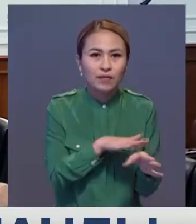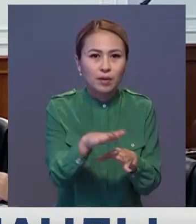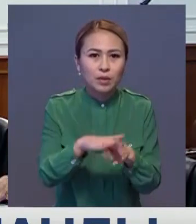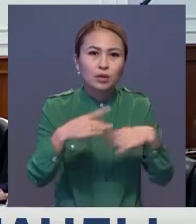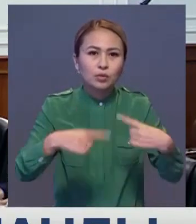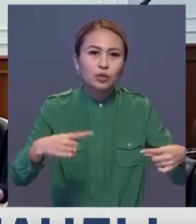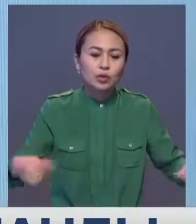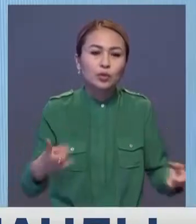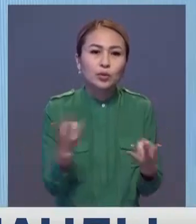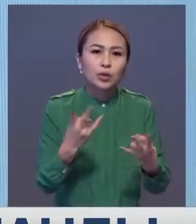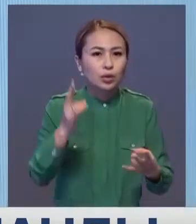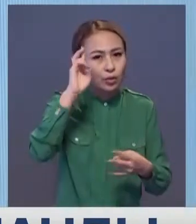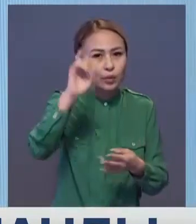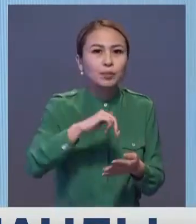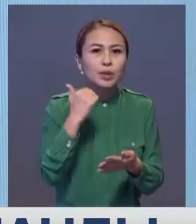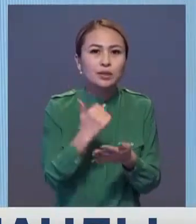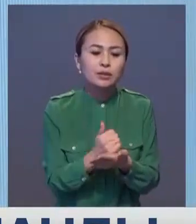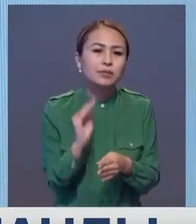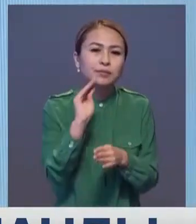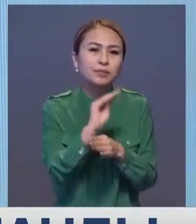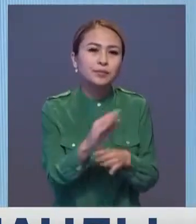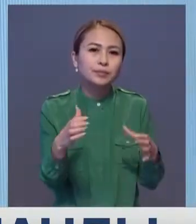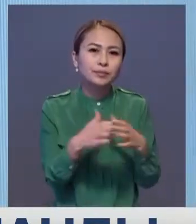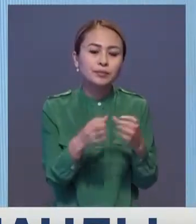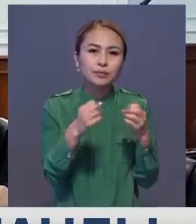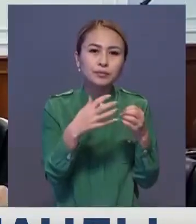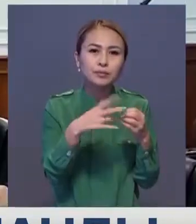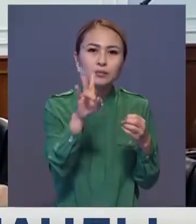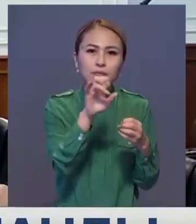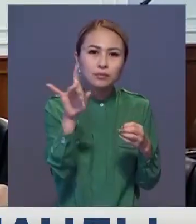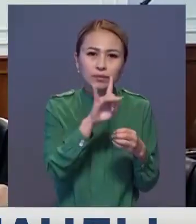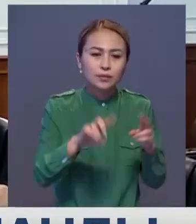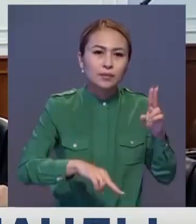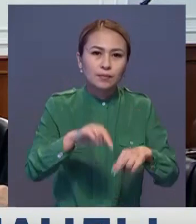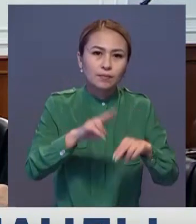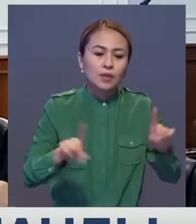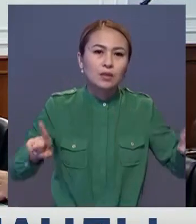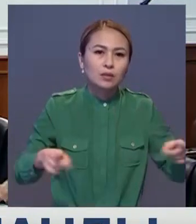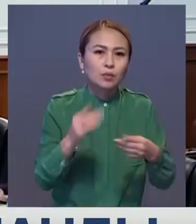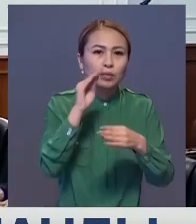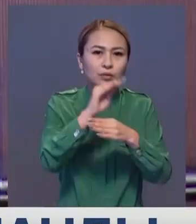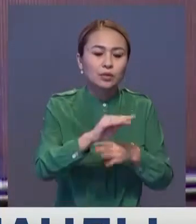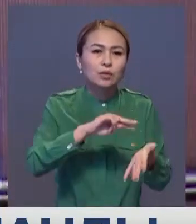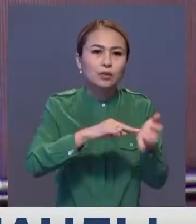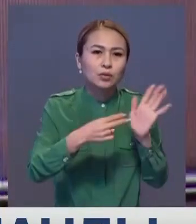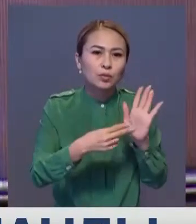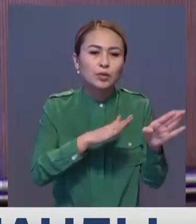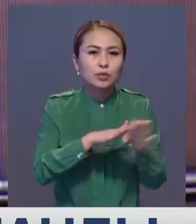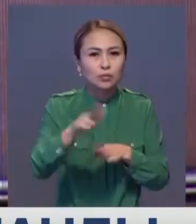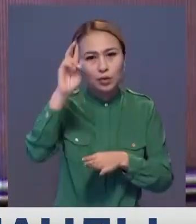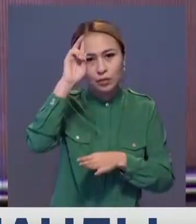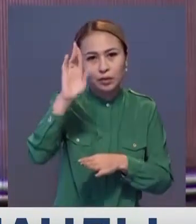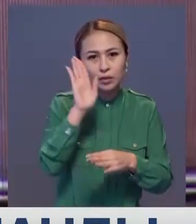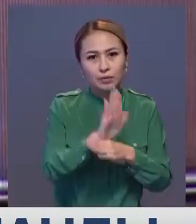түрлендіру міндеті тұр. Үкімет басшысы құзырлы органдарға 15 наурызға дейін құрылыс индустриясын дамыту жөніндегі іс-шаралар жоспарын үкіметке